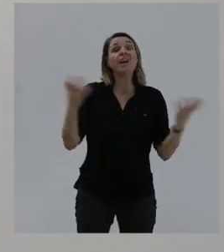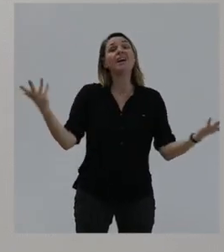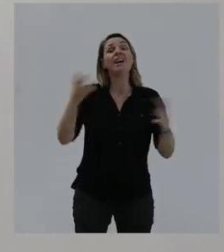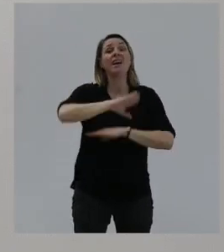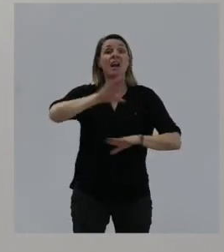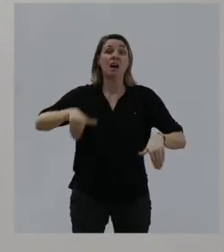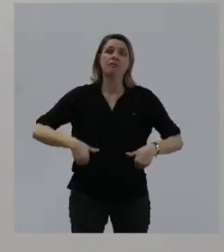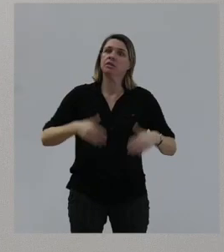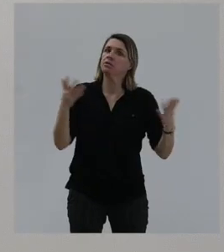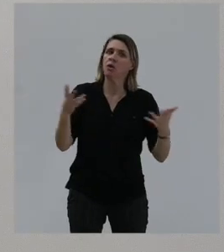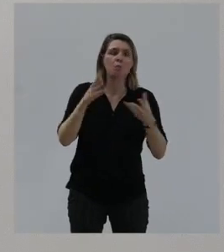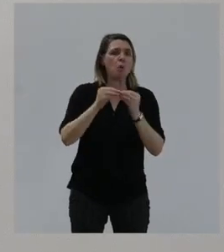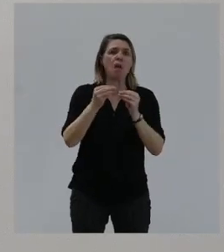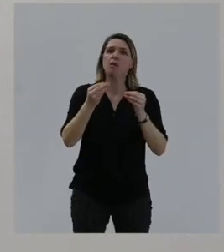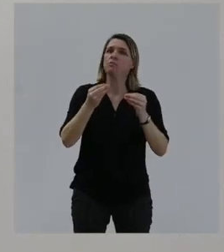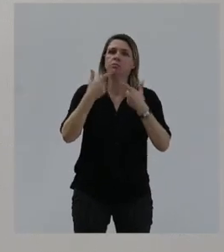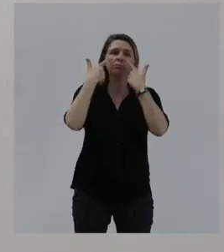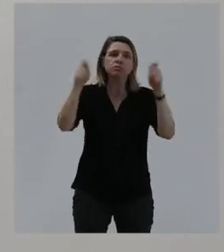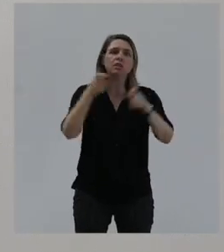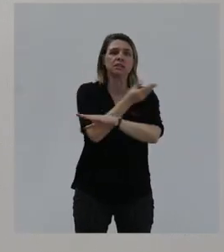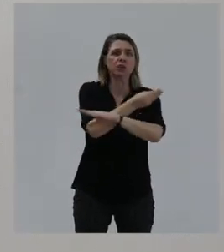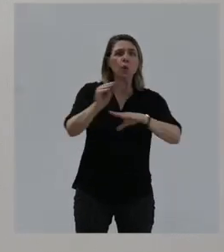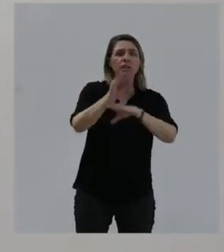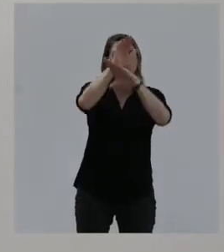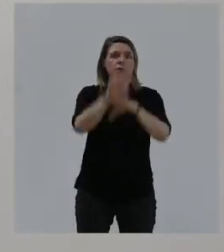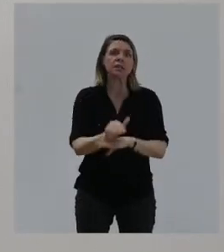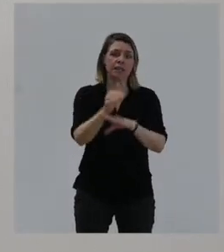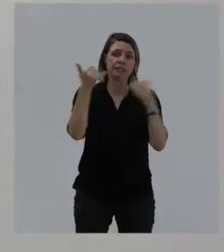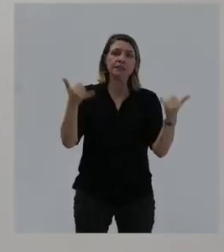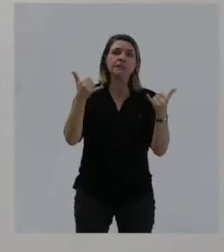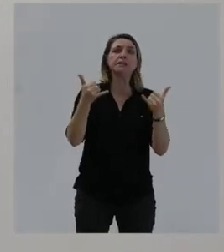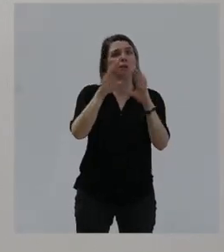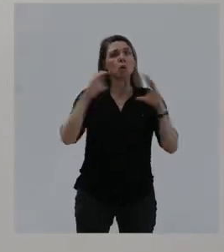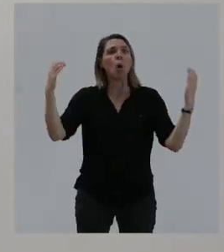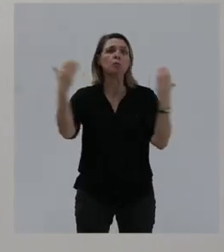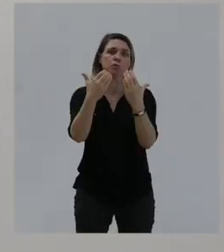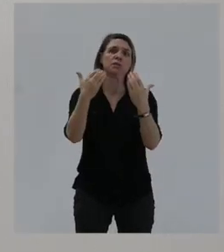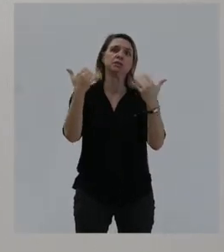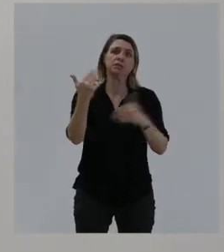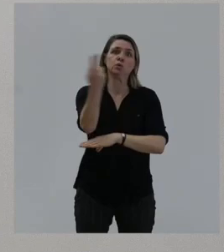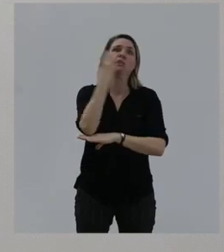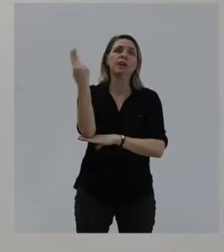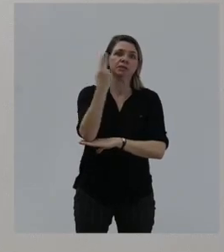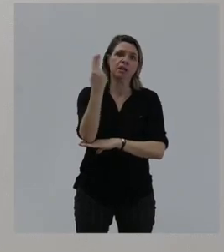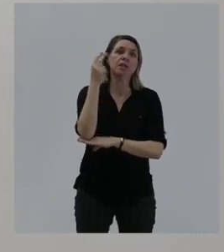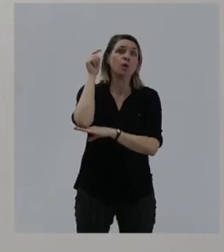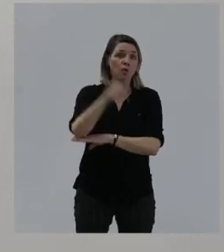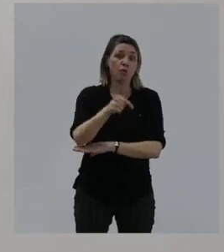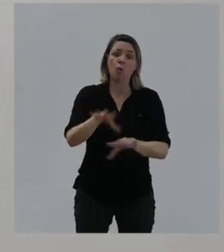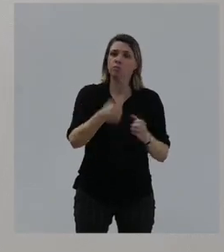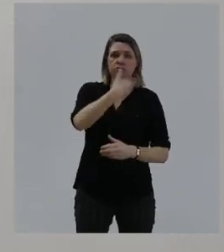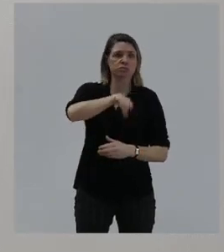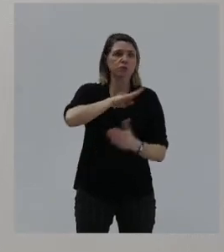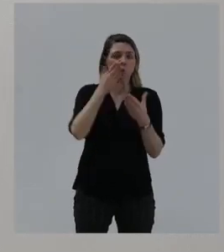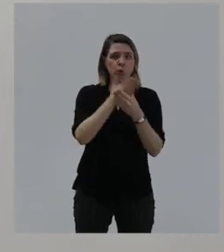problème évident de sécurité et de sûreté dans nos établissements et sur le campus, et il faut là aussi prendre en charge